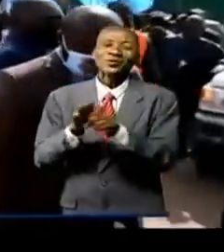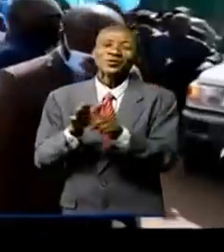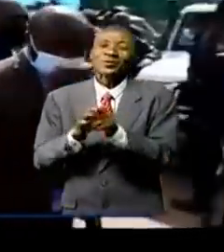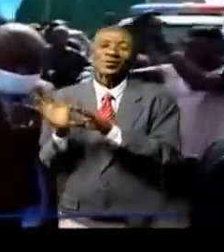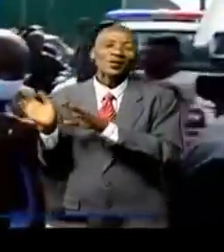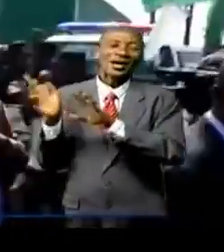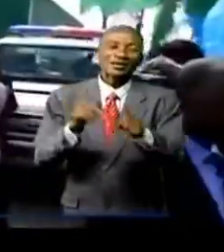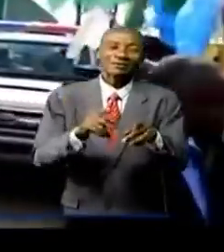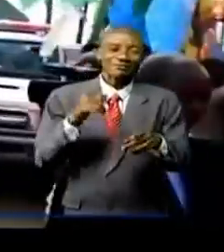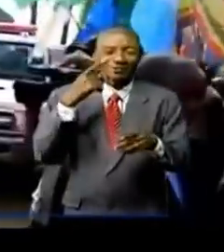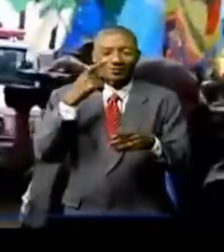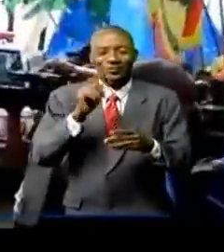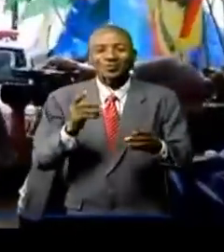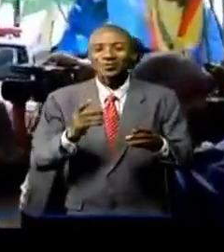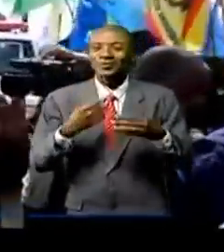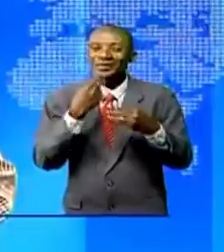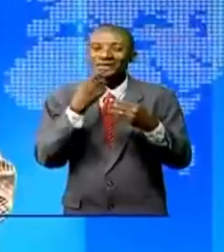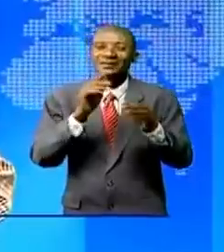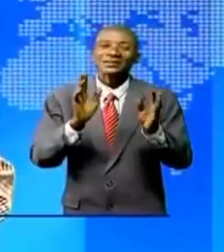aspirations.